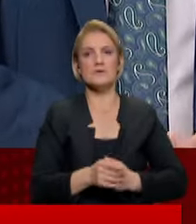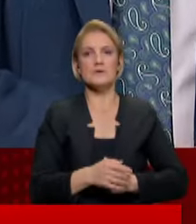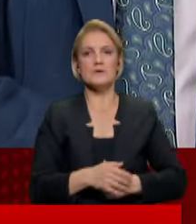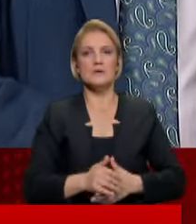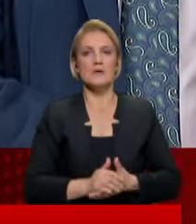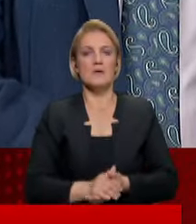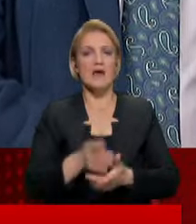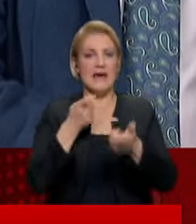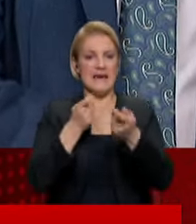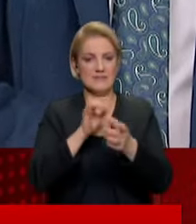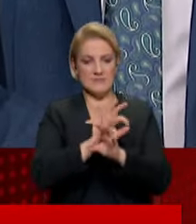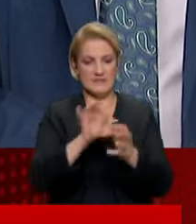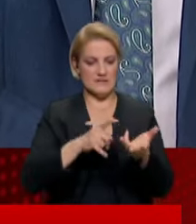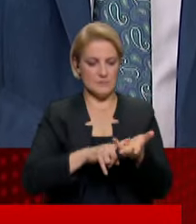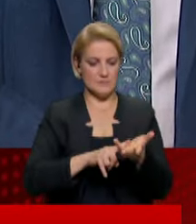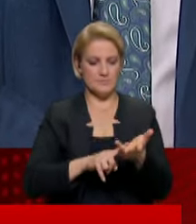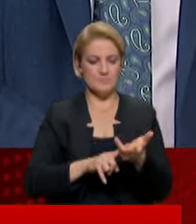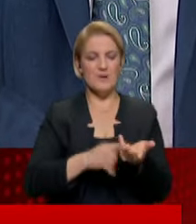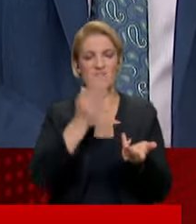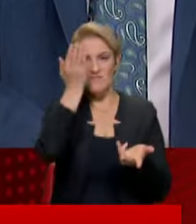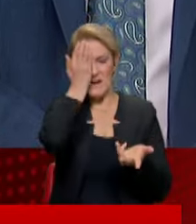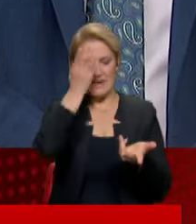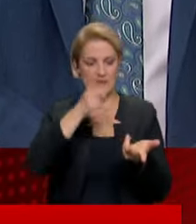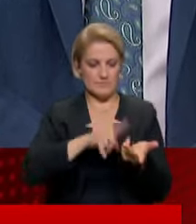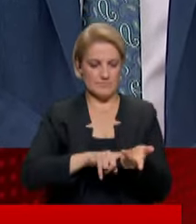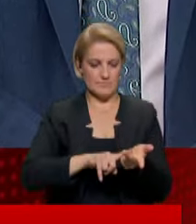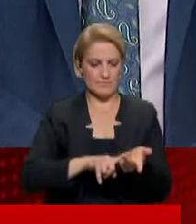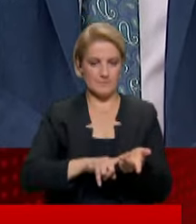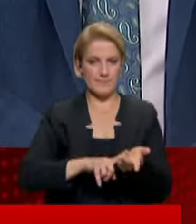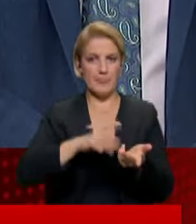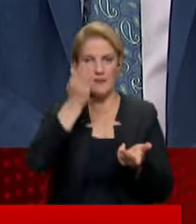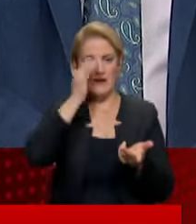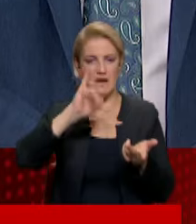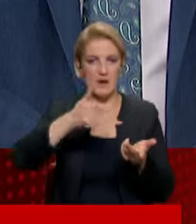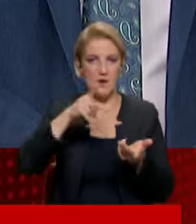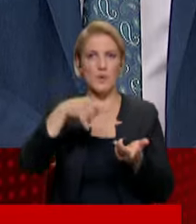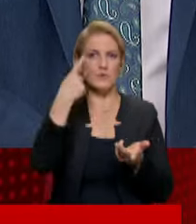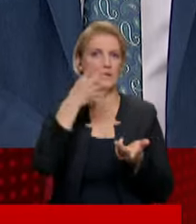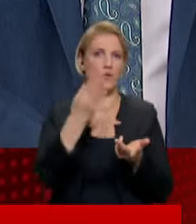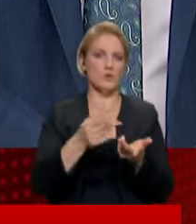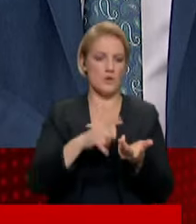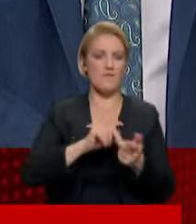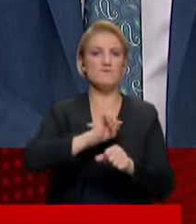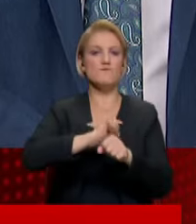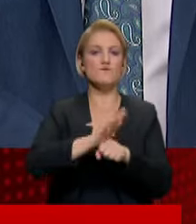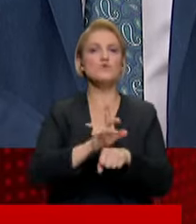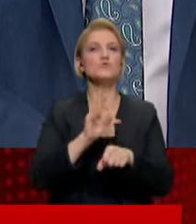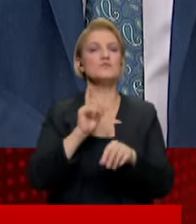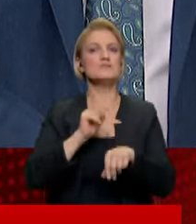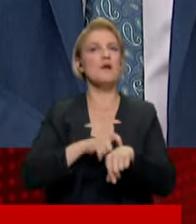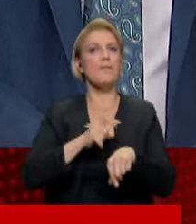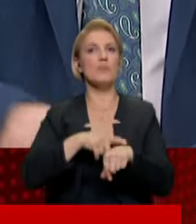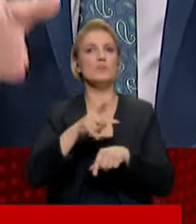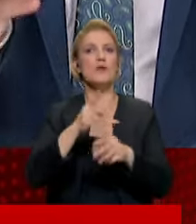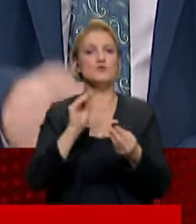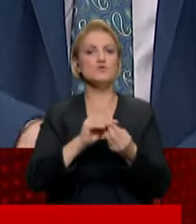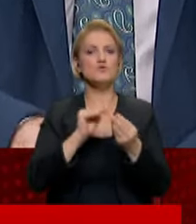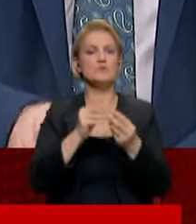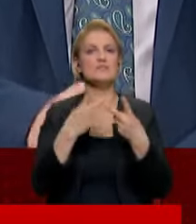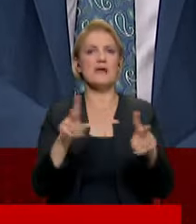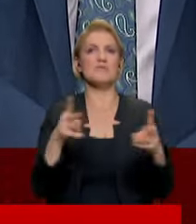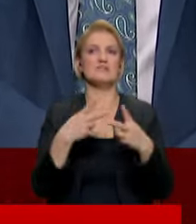Eee eğitimsizliği söylediniz yoksulluk zaten böyle bir patlama ondan oluyor pandemi döneminde suçluları işte salgın